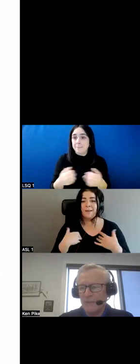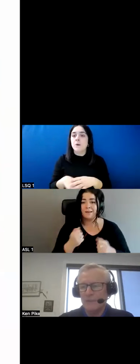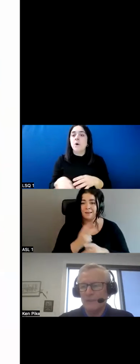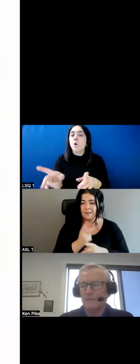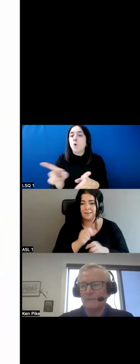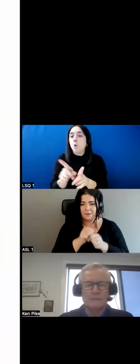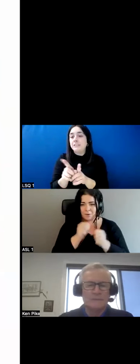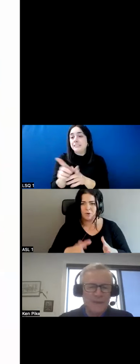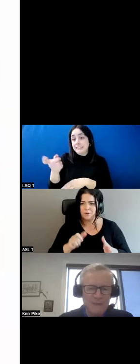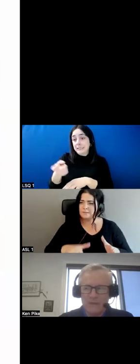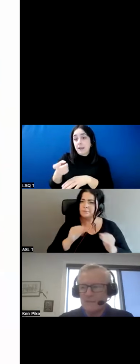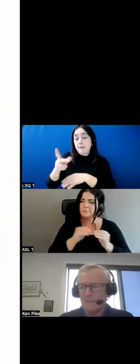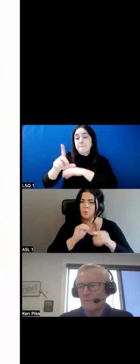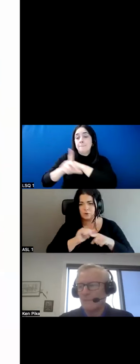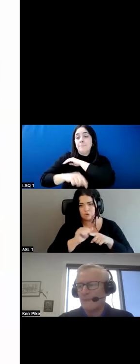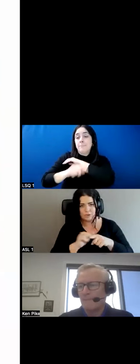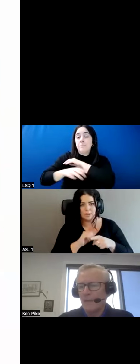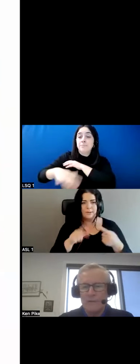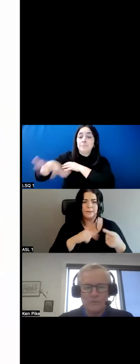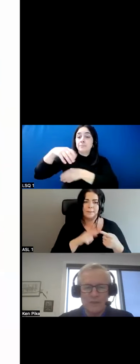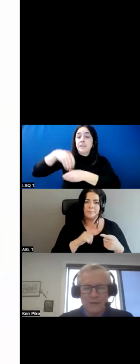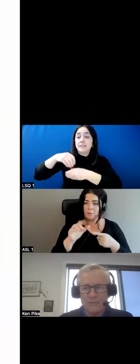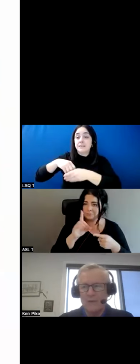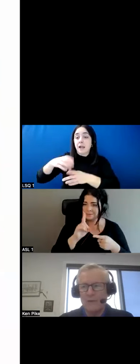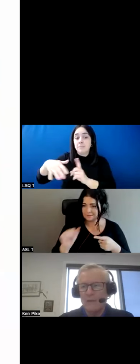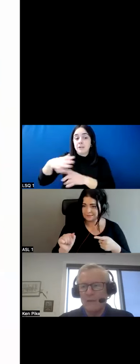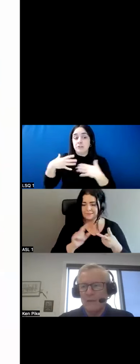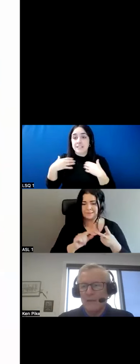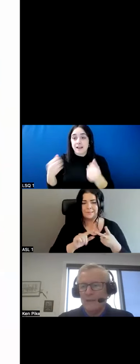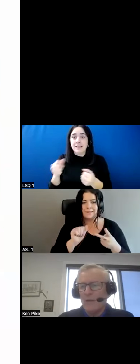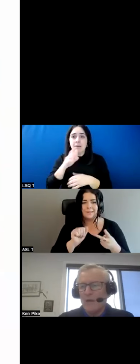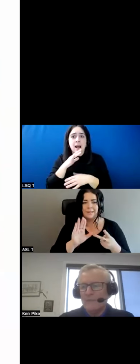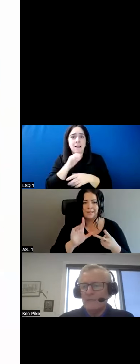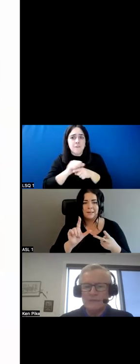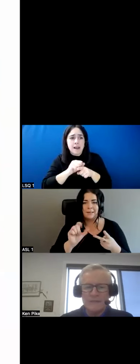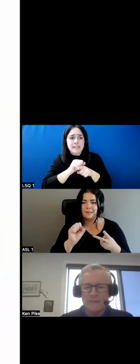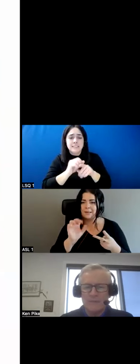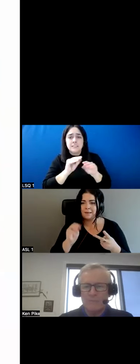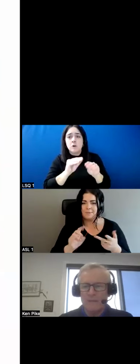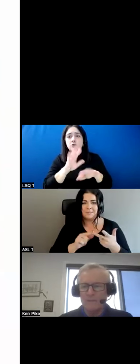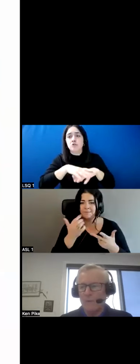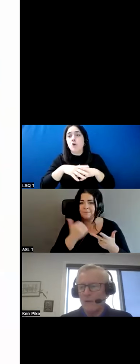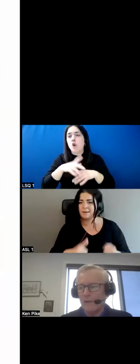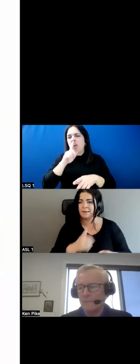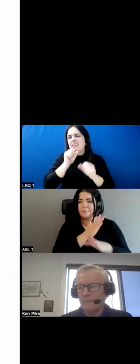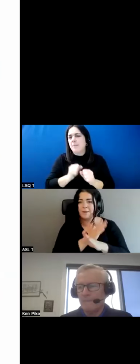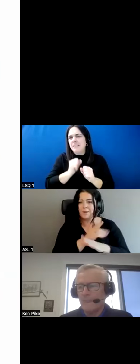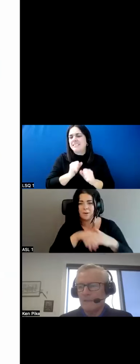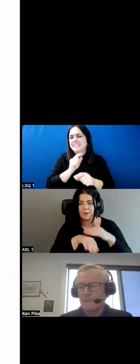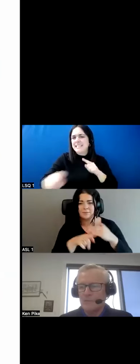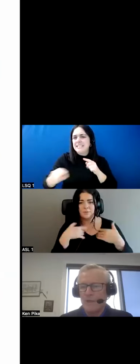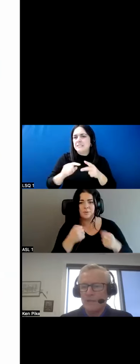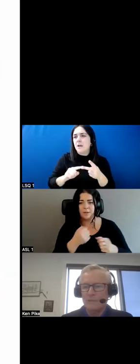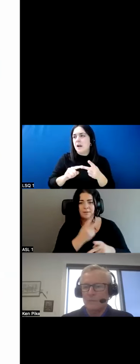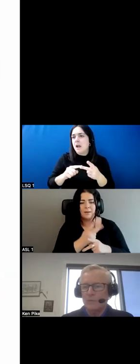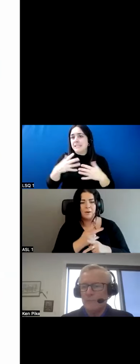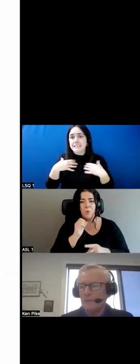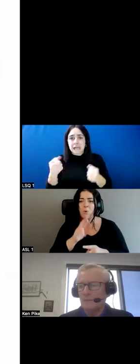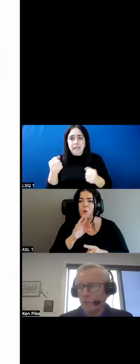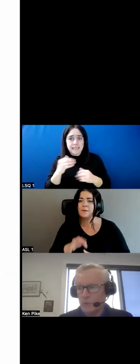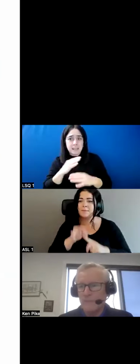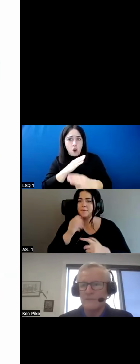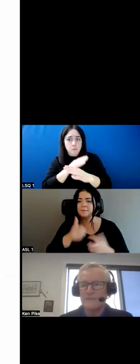santé qu'ils suivent une formation sur le handicap, le capacitisme et les obstacles aux soins de santé et les mesures d'adaptation que les